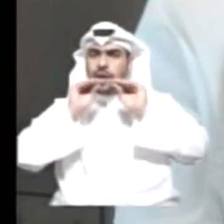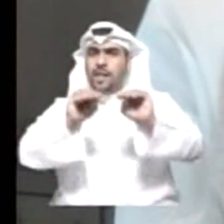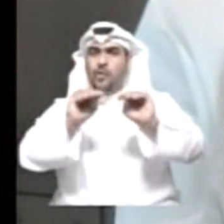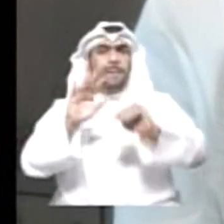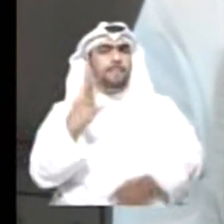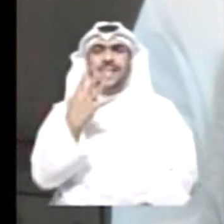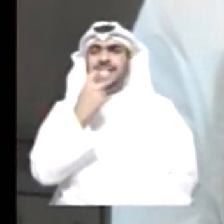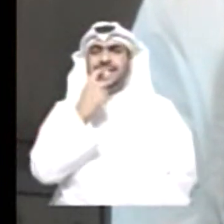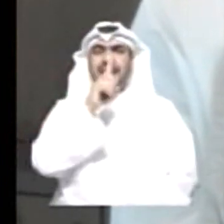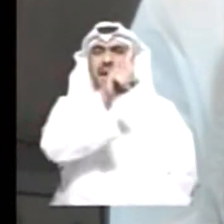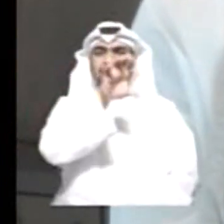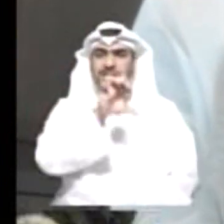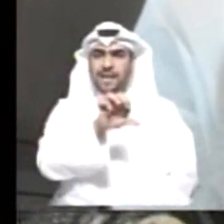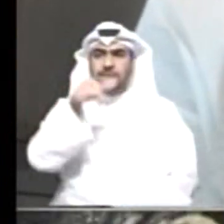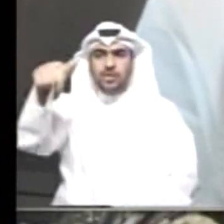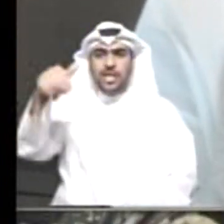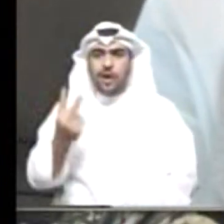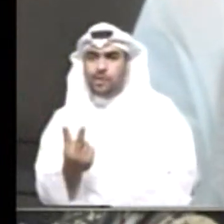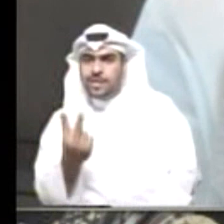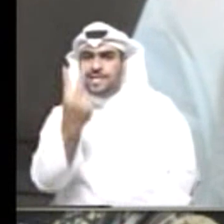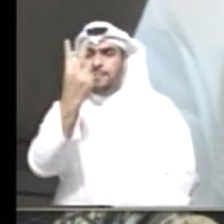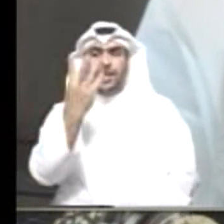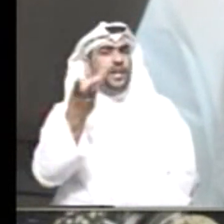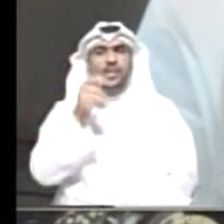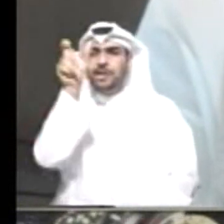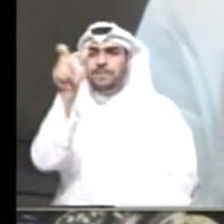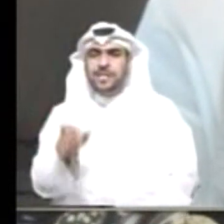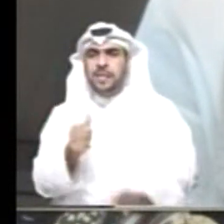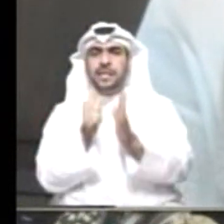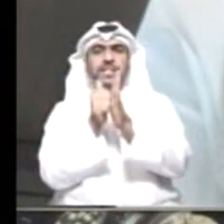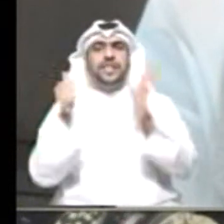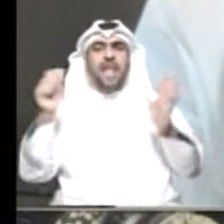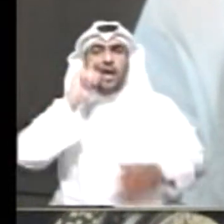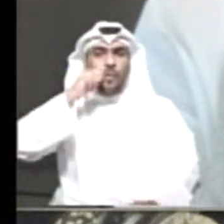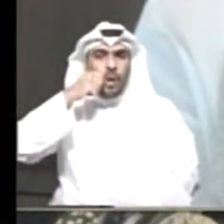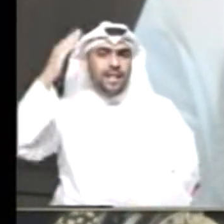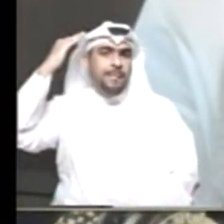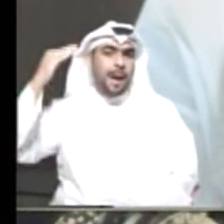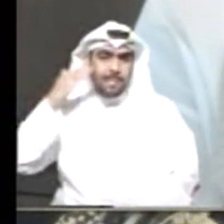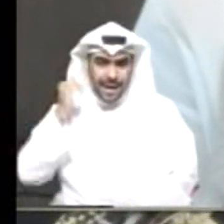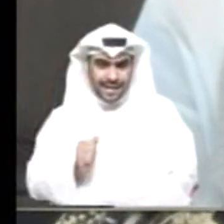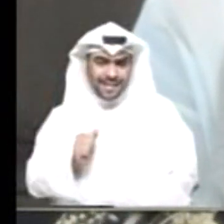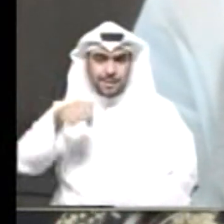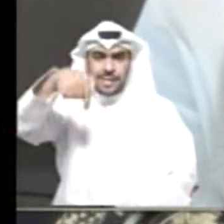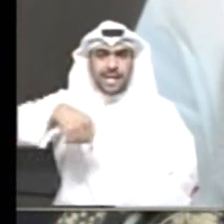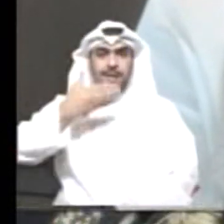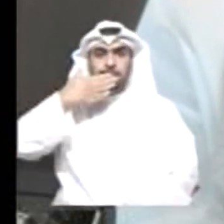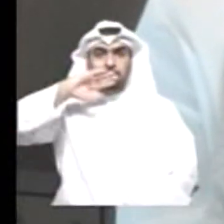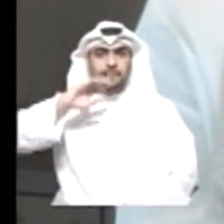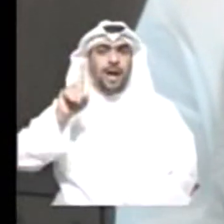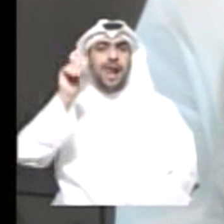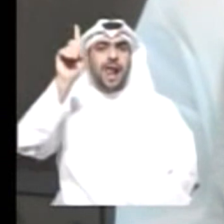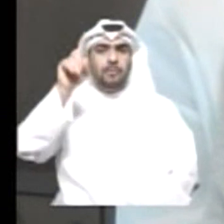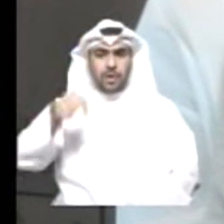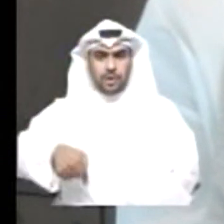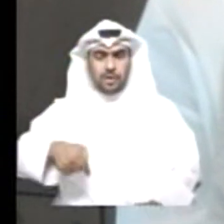1976، بدينا بعدد صغير، عدد ما يتجاوز 16 طالب وطالبة، لكن الحين لله الحمد وصلنا إلى